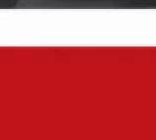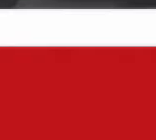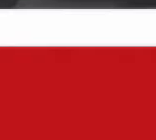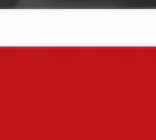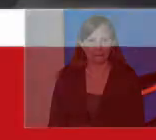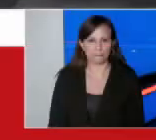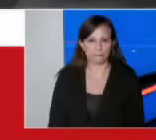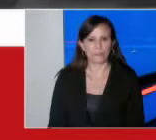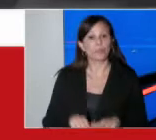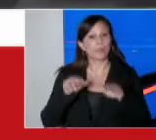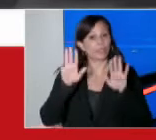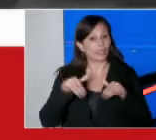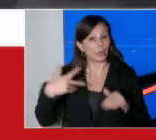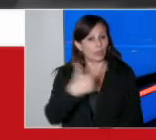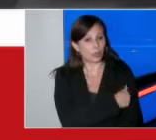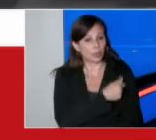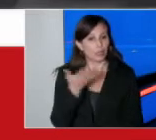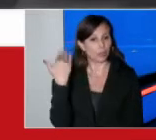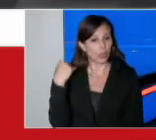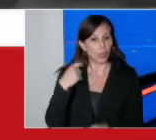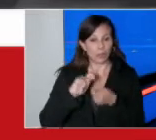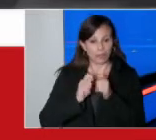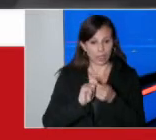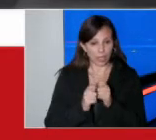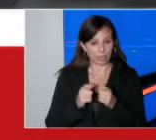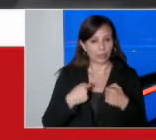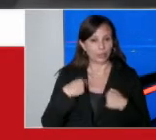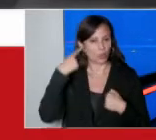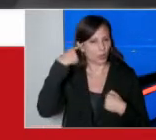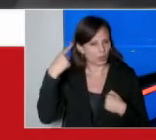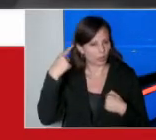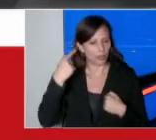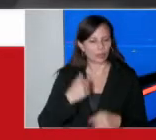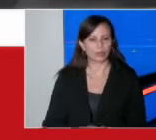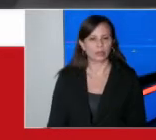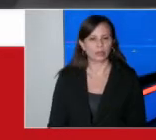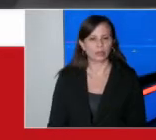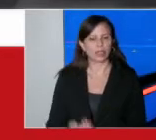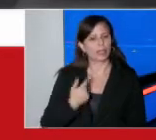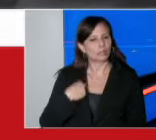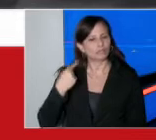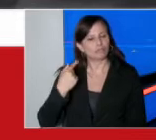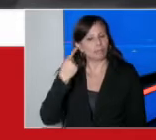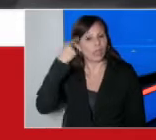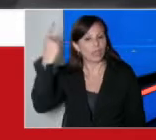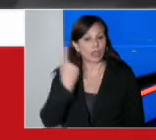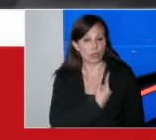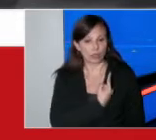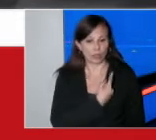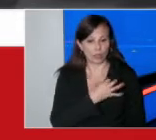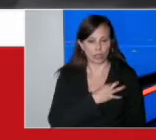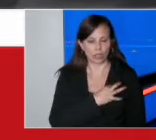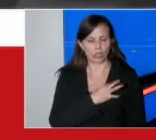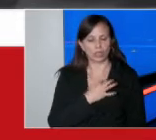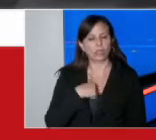היו וריאנטים, נקרא לזה כך. אני חושב אני מביע את דעתי האישית. Okay. אני